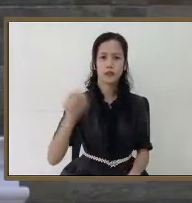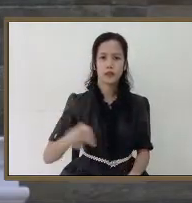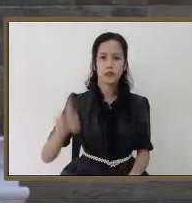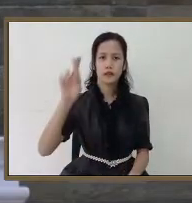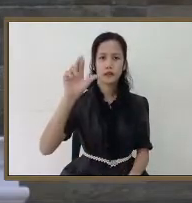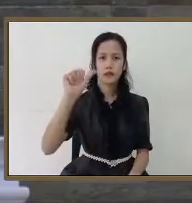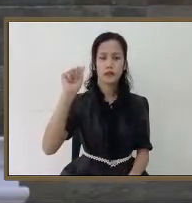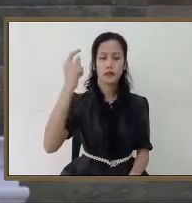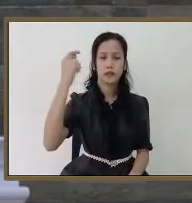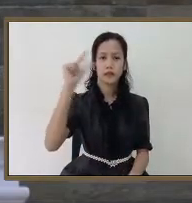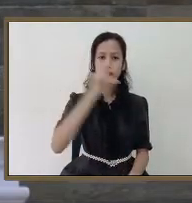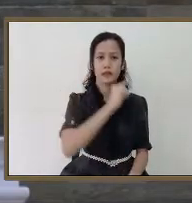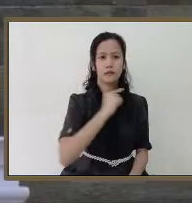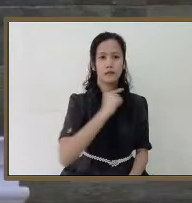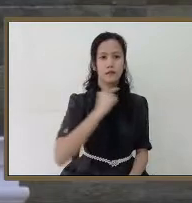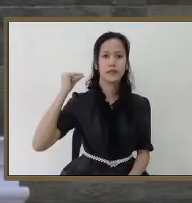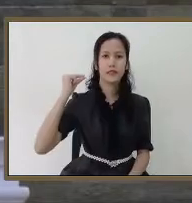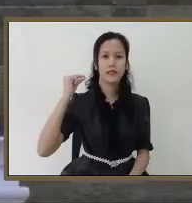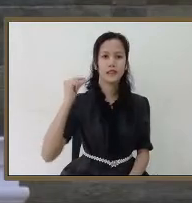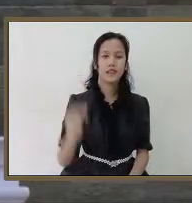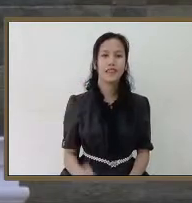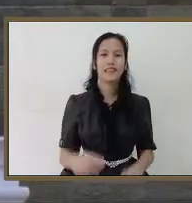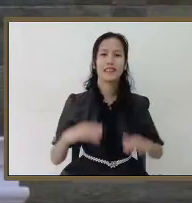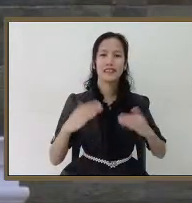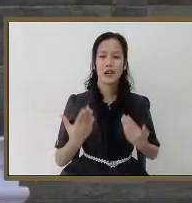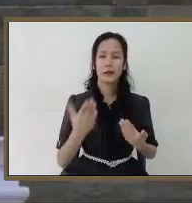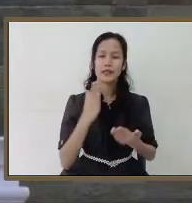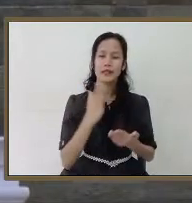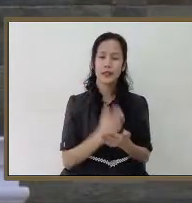So, dyan po muna natin tatapusin ito and